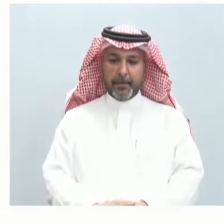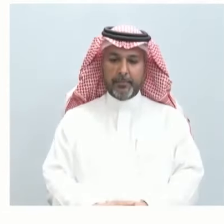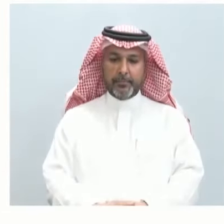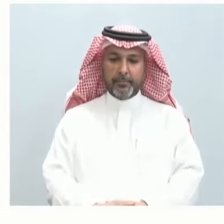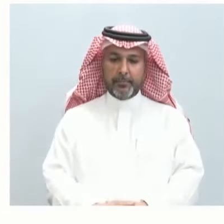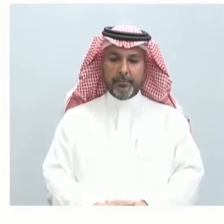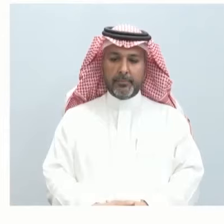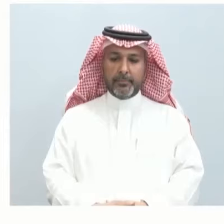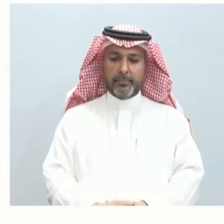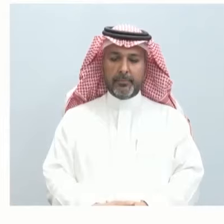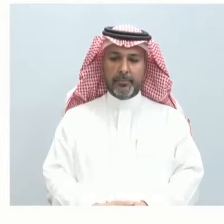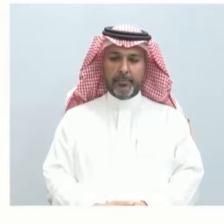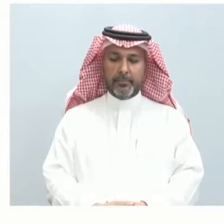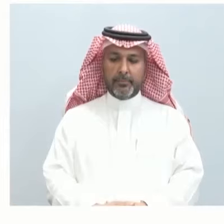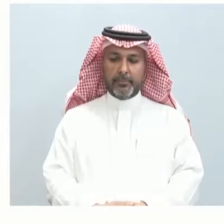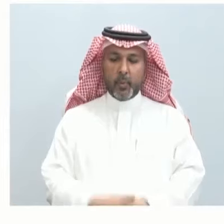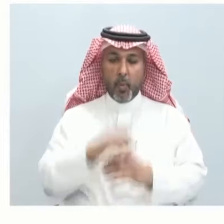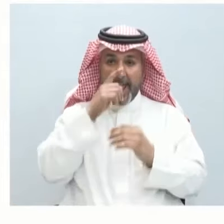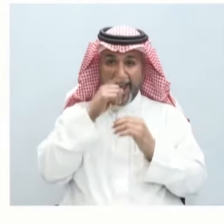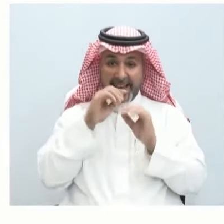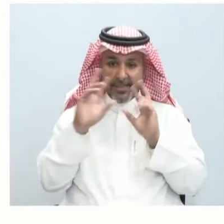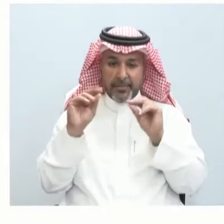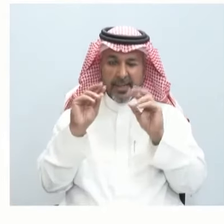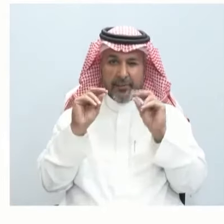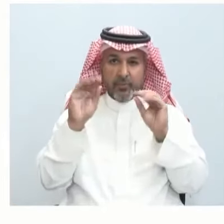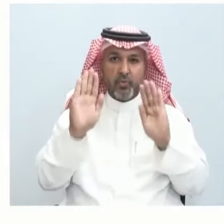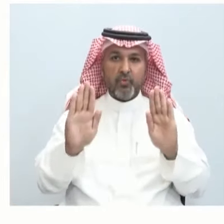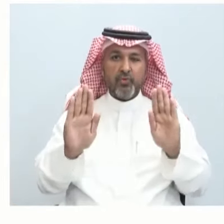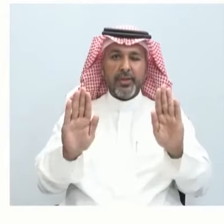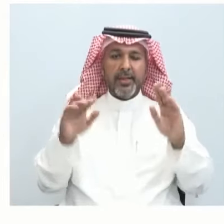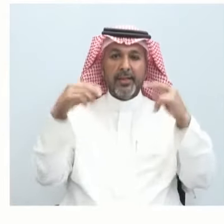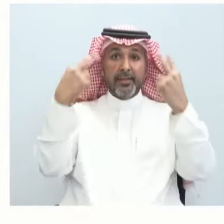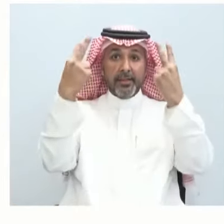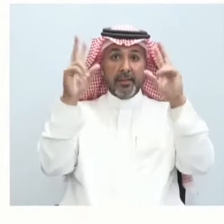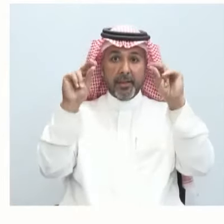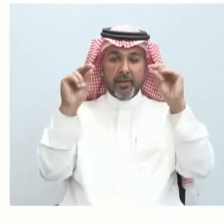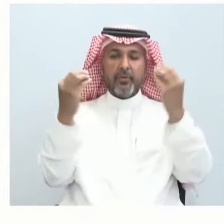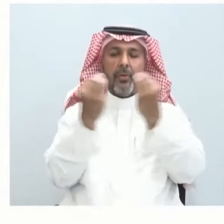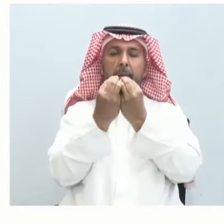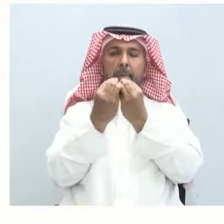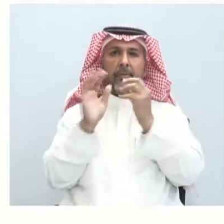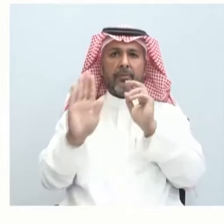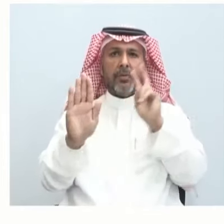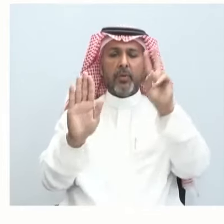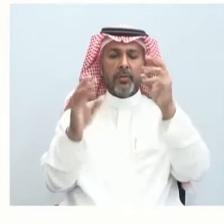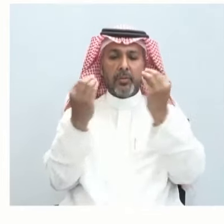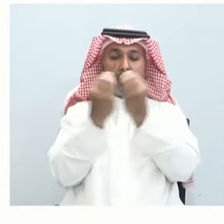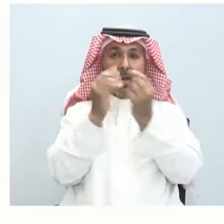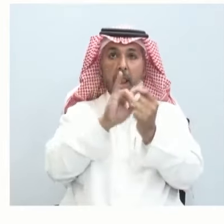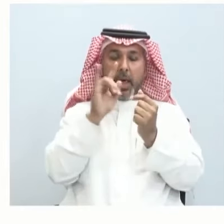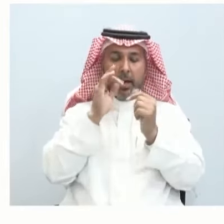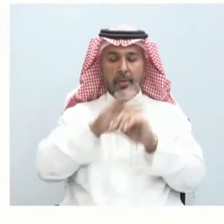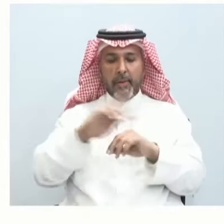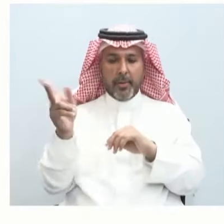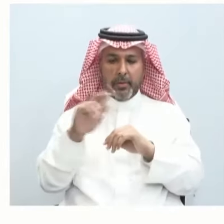المعامله الحرفي سالب 15 سين تربيع مع موجب اثنين سين تربيع وننتبه للاشارات اذا كانت مختلفه